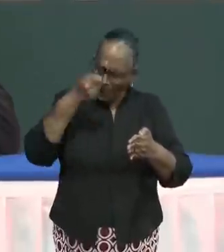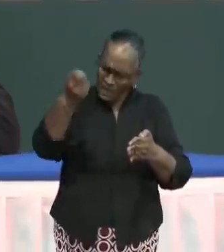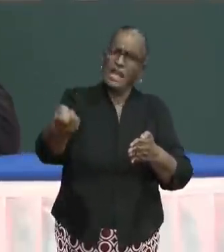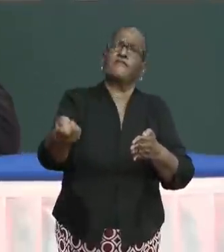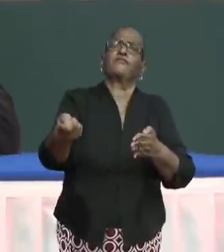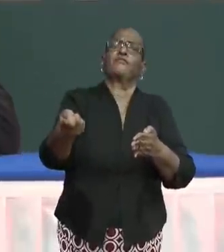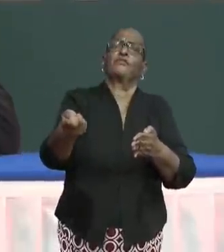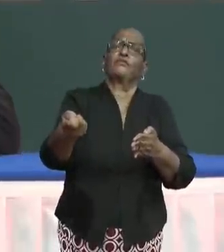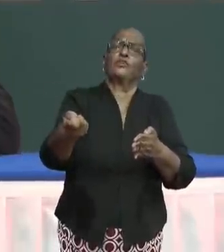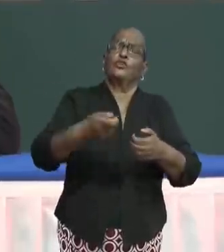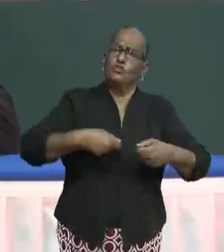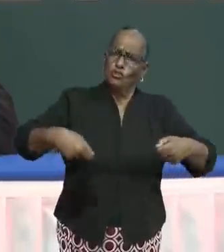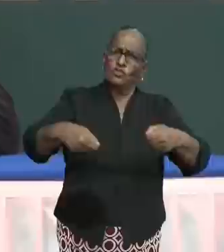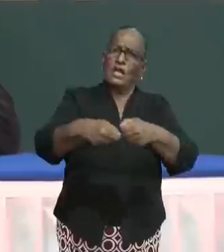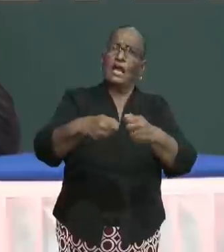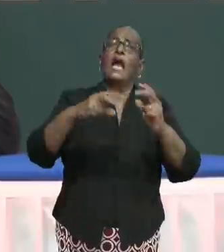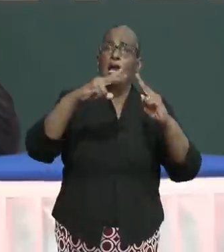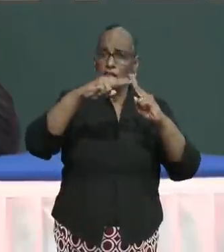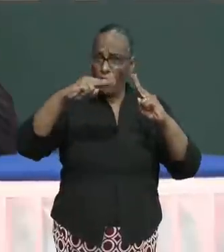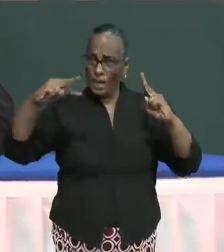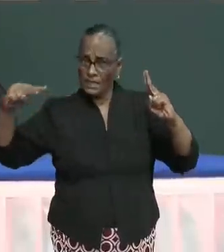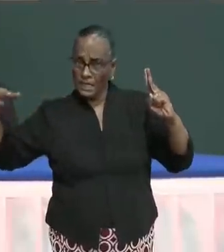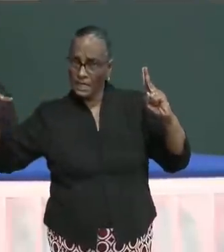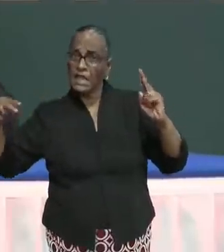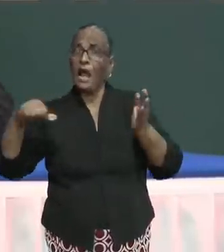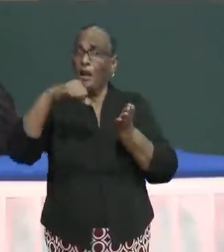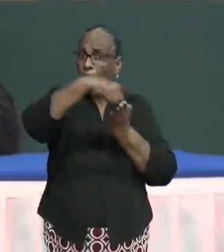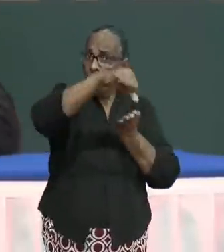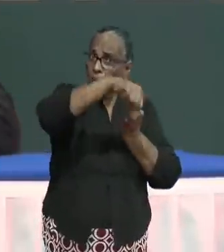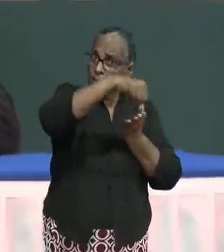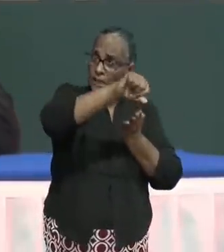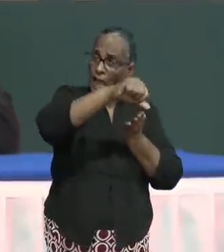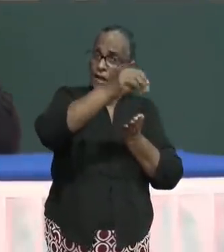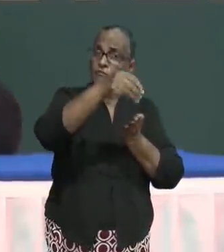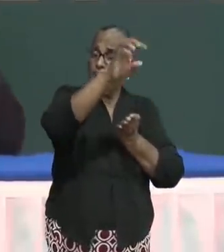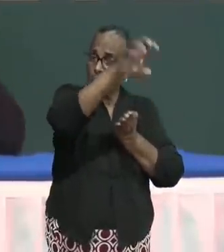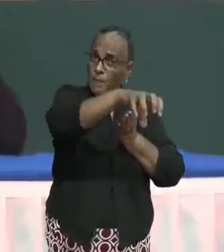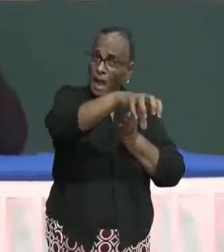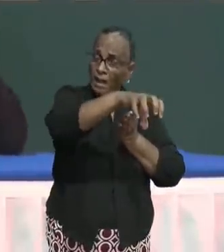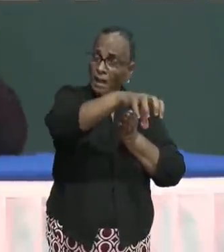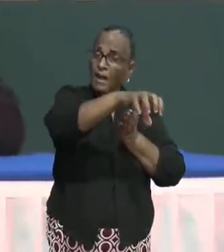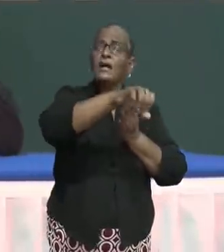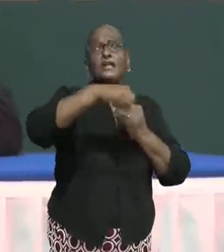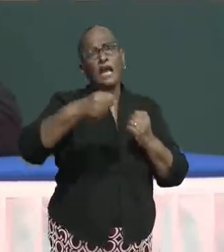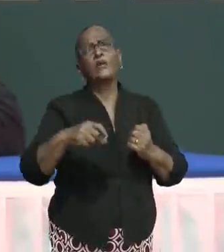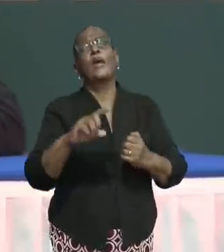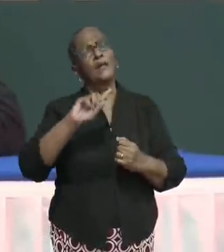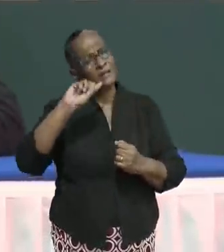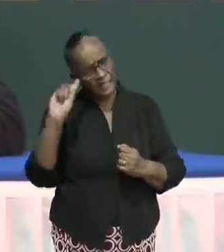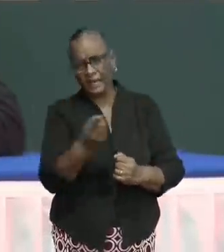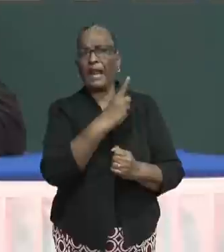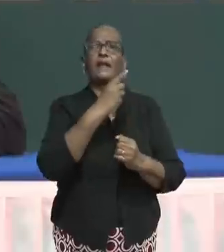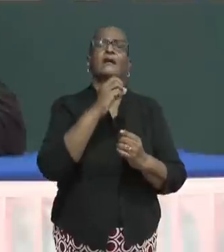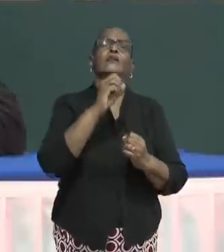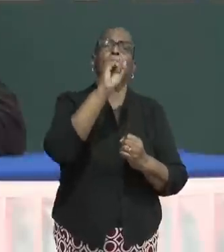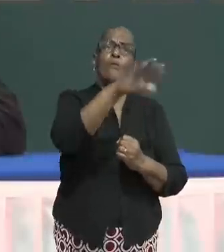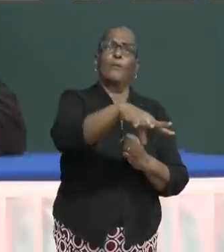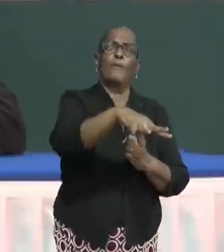wanneer wij de digitale betaling zullen doen, de overmakingen zullen doen, dat wij in één keer ook dat voor u kunnen